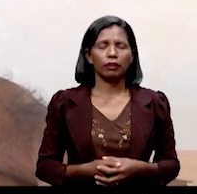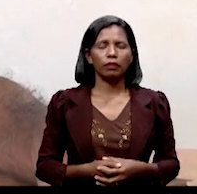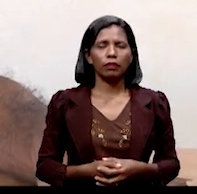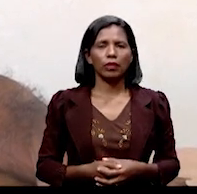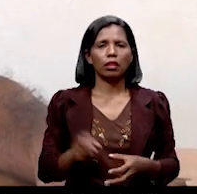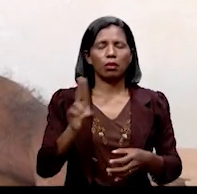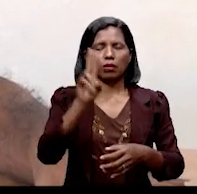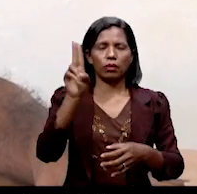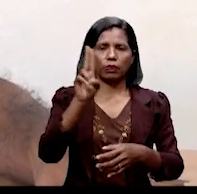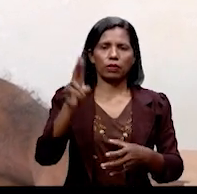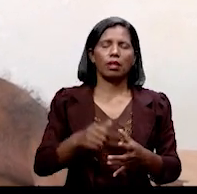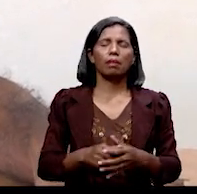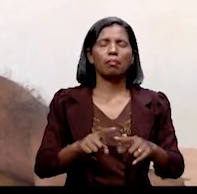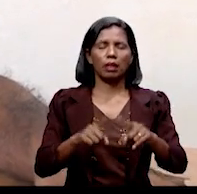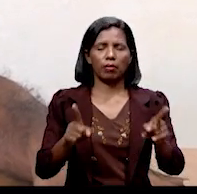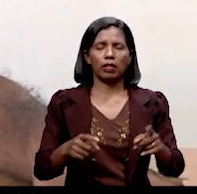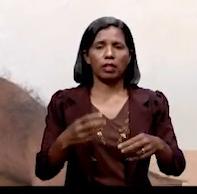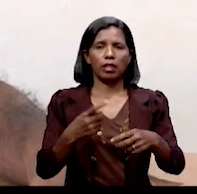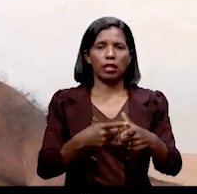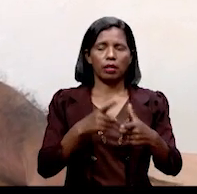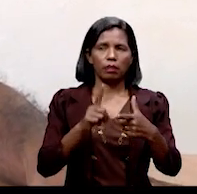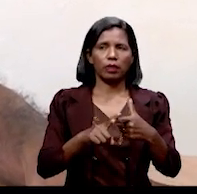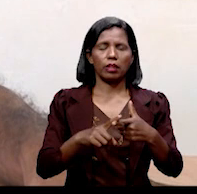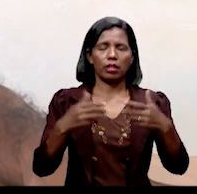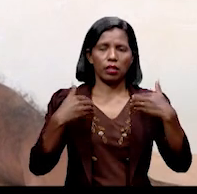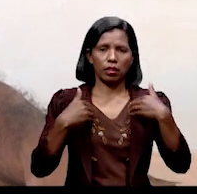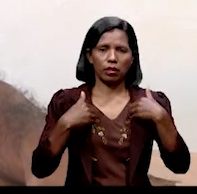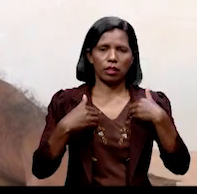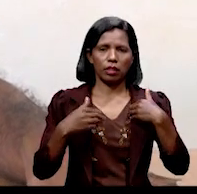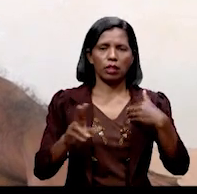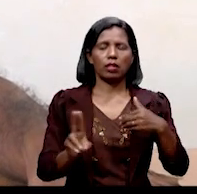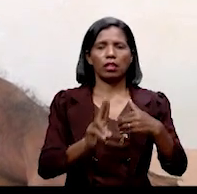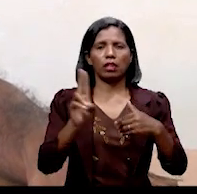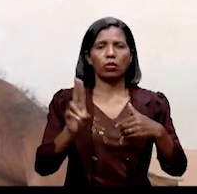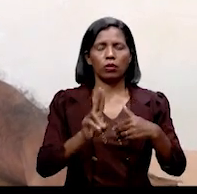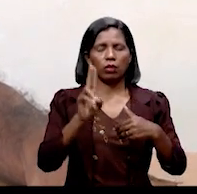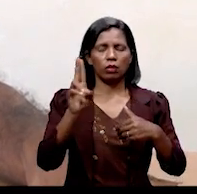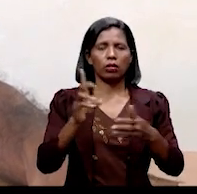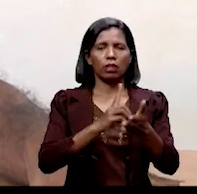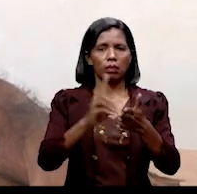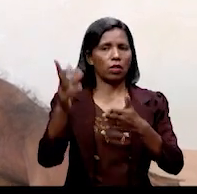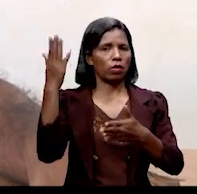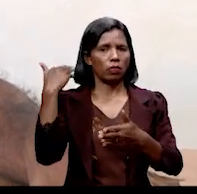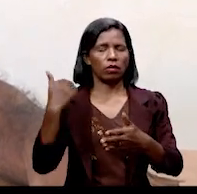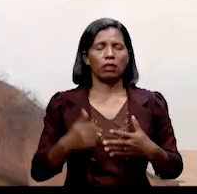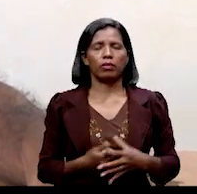uza mas depois de iha execução iha semana kutuk